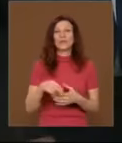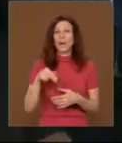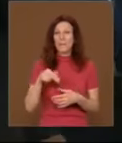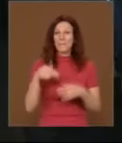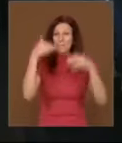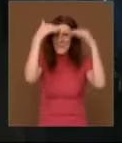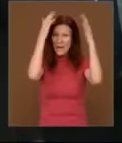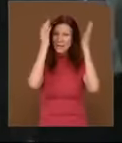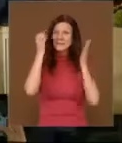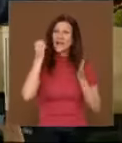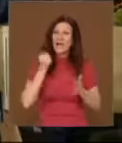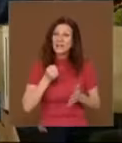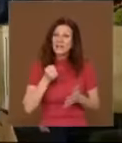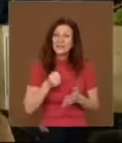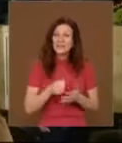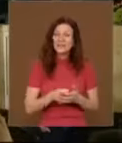ще